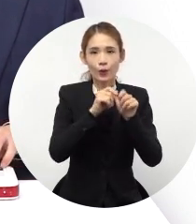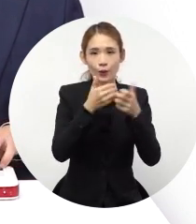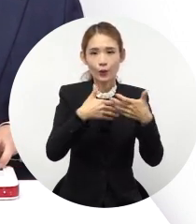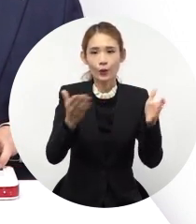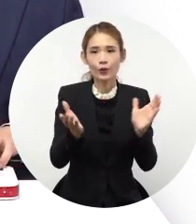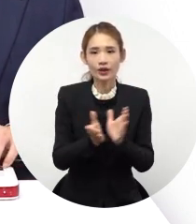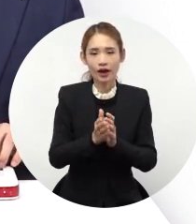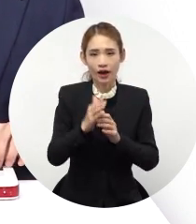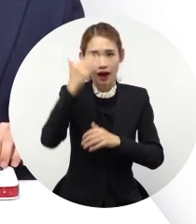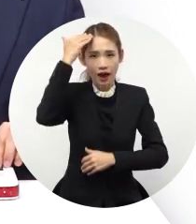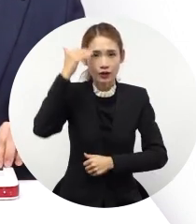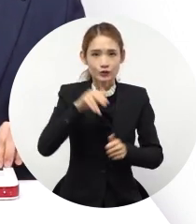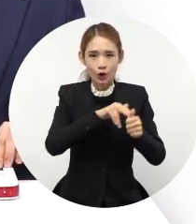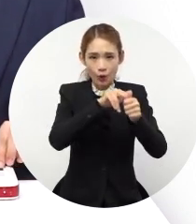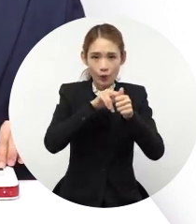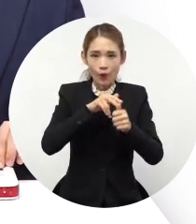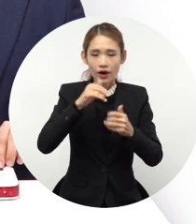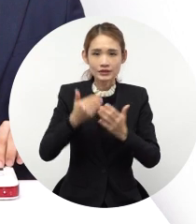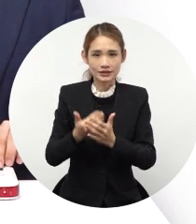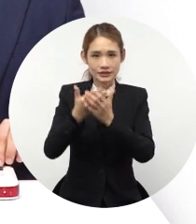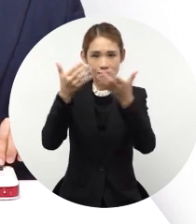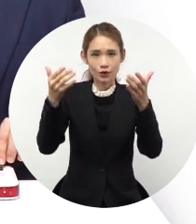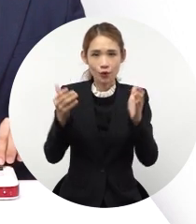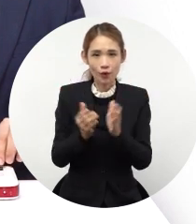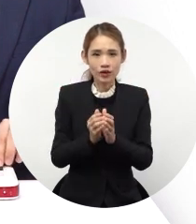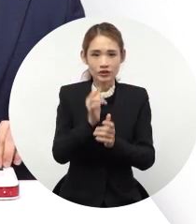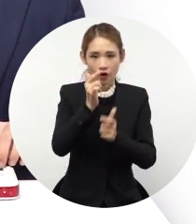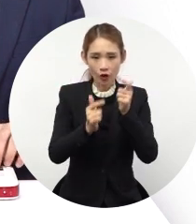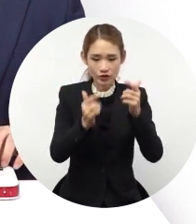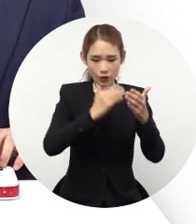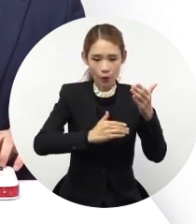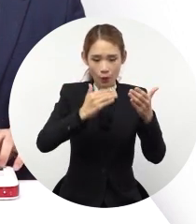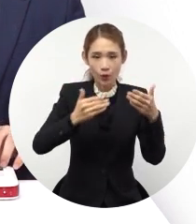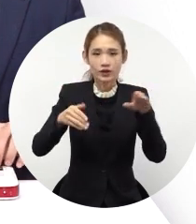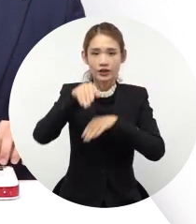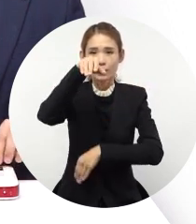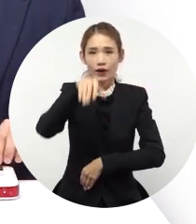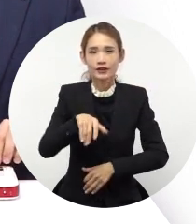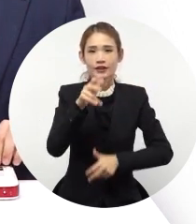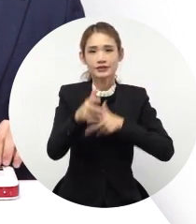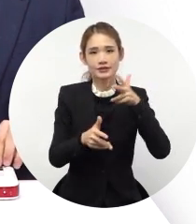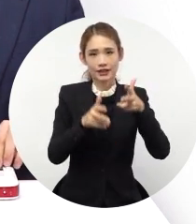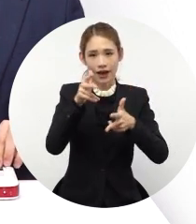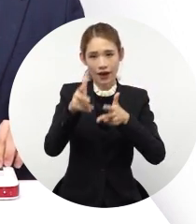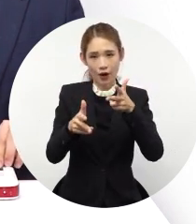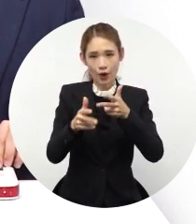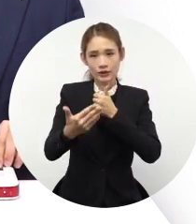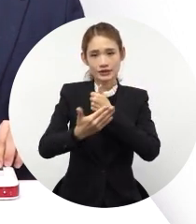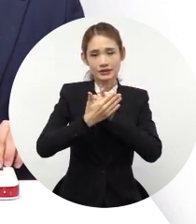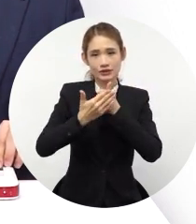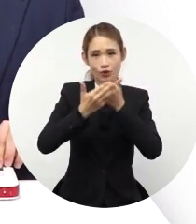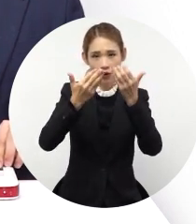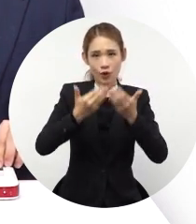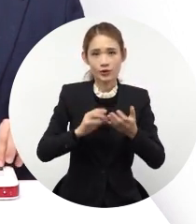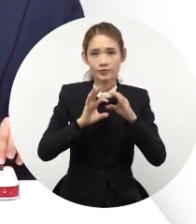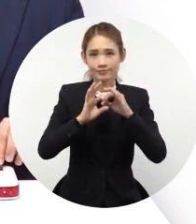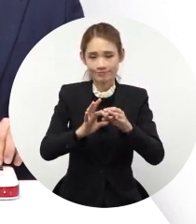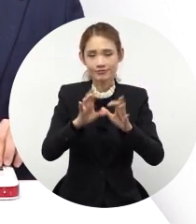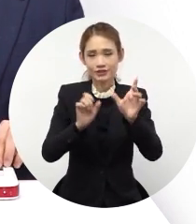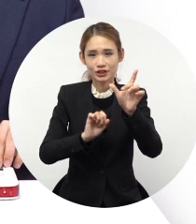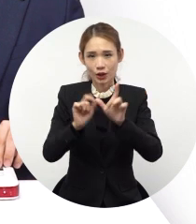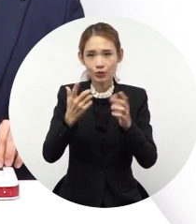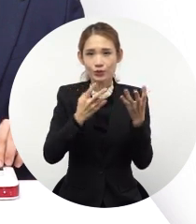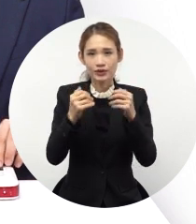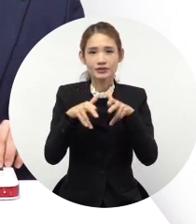한국장애인고용공단, 한국정보화진흥원 이런 다양한 공공기관에서 시행하는 사업이 있습니다. 이 사업 지원을 통해서 대부분의